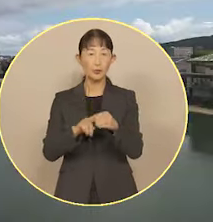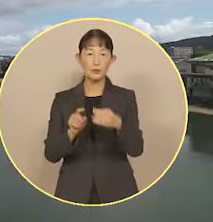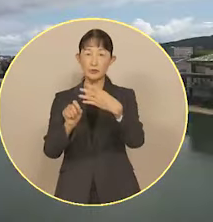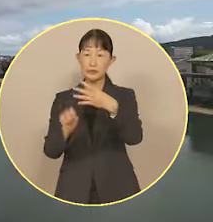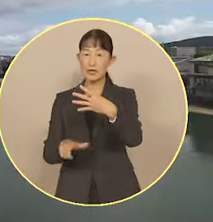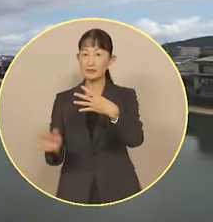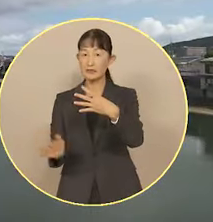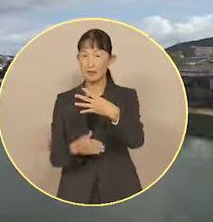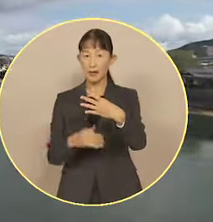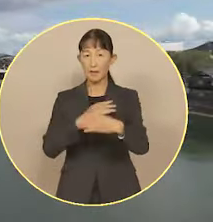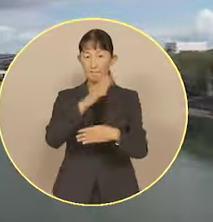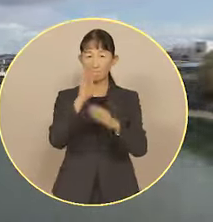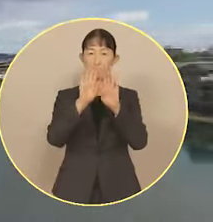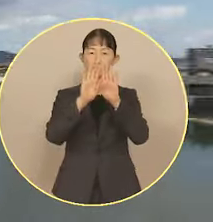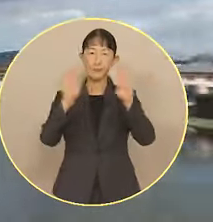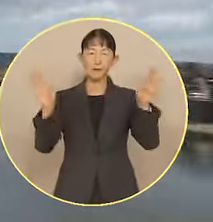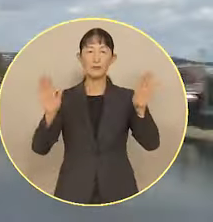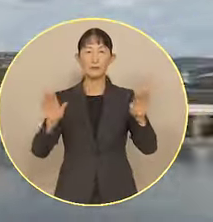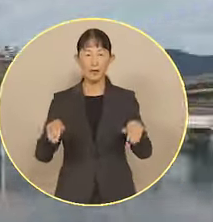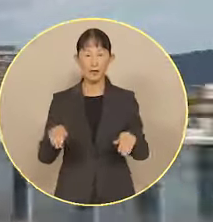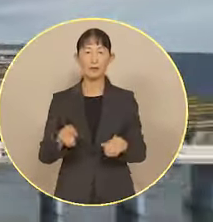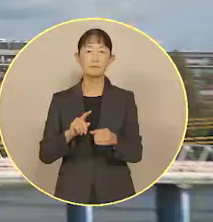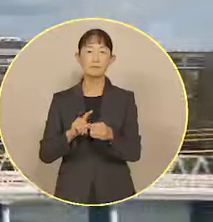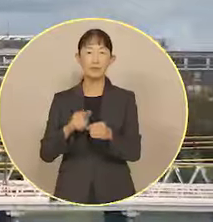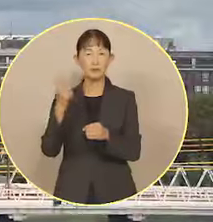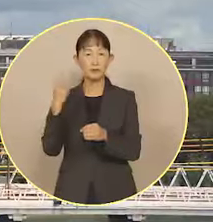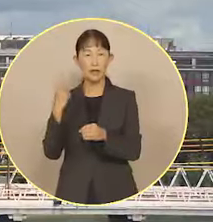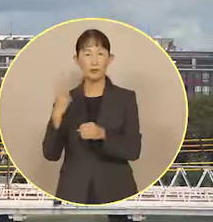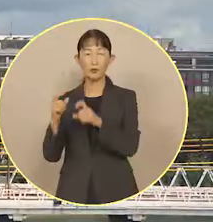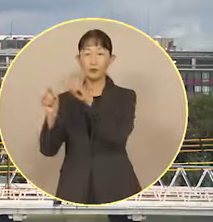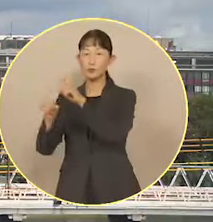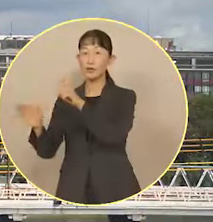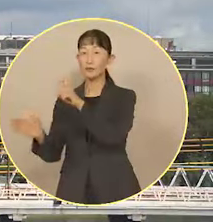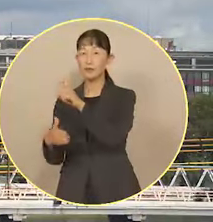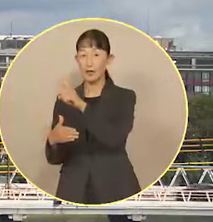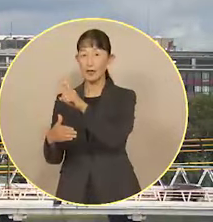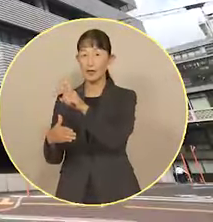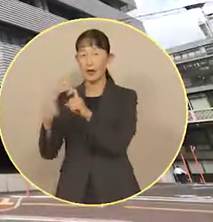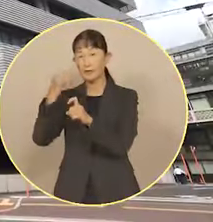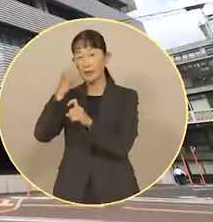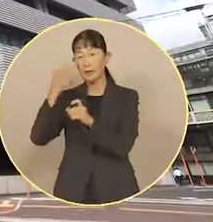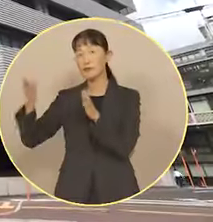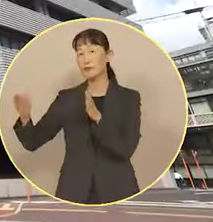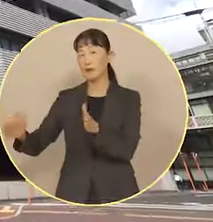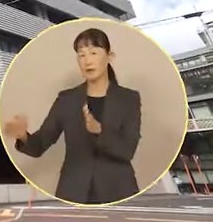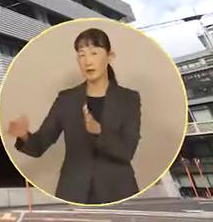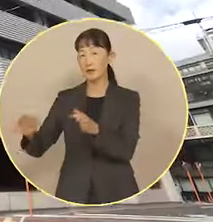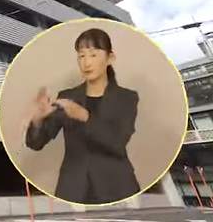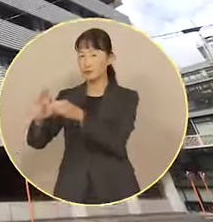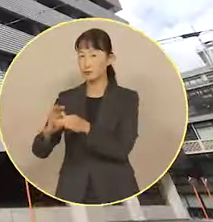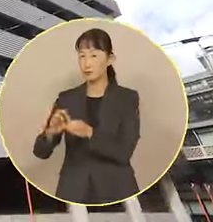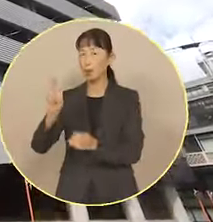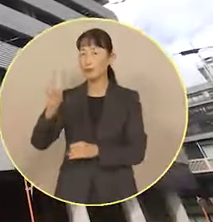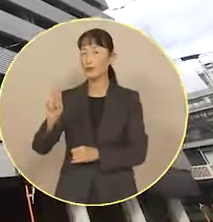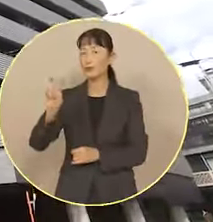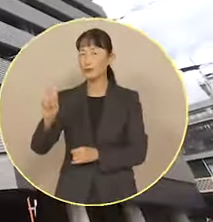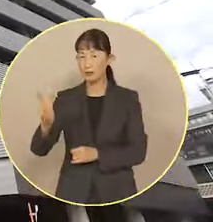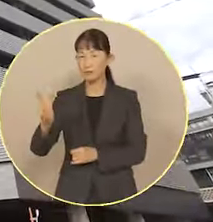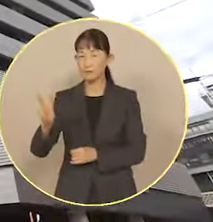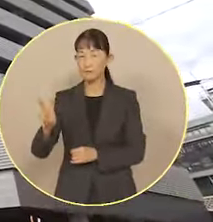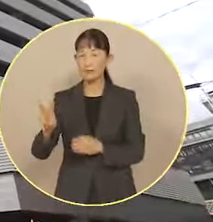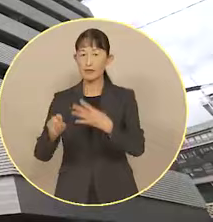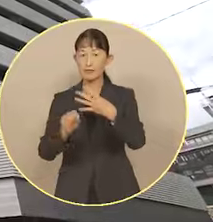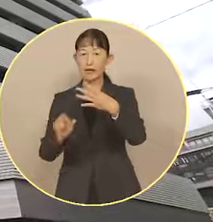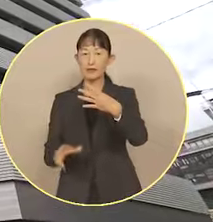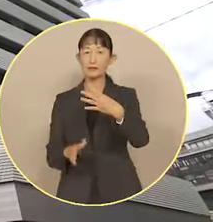ますでえ昨年の10月以降通報受理件数が試行運用期間中で22件で本